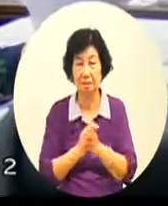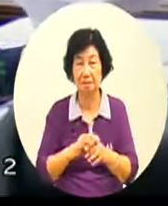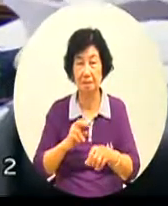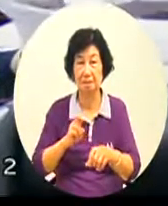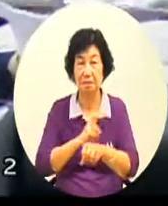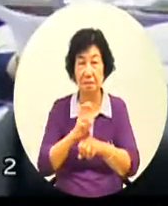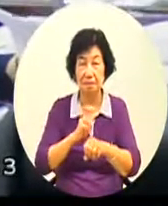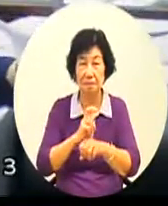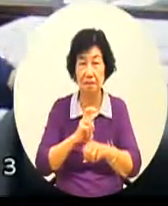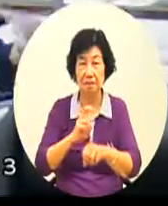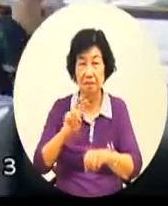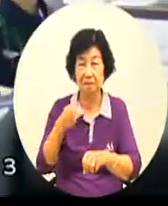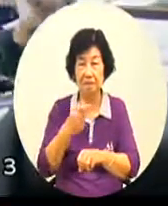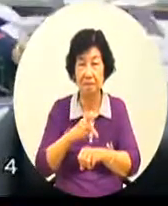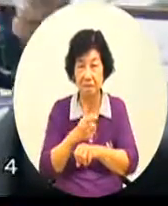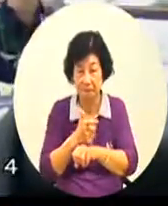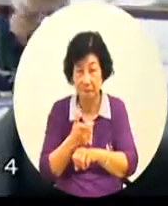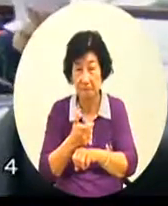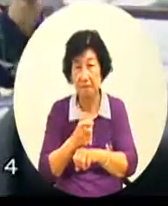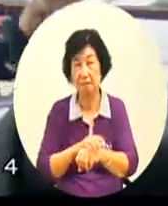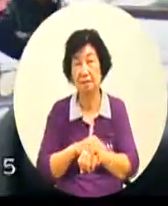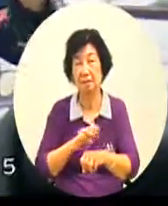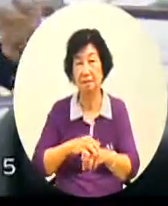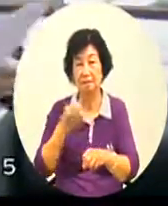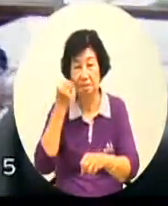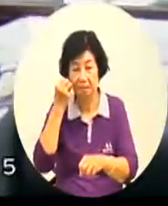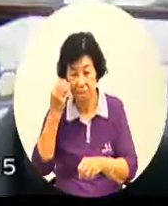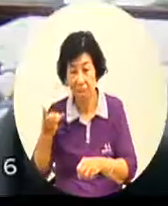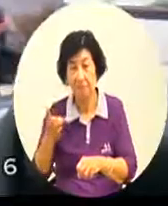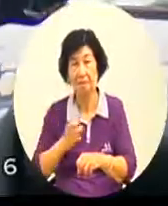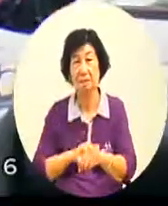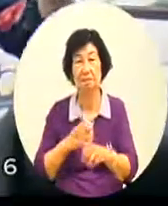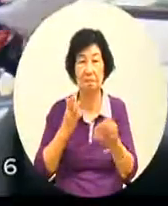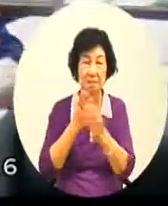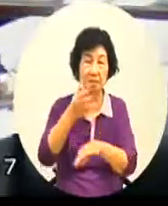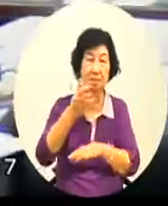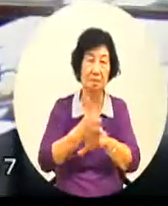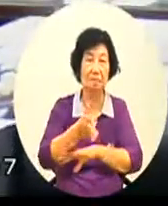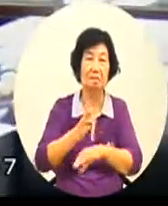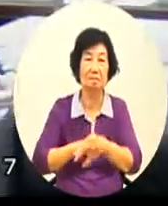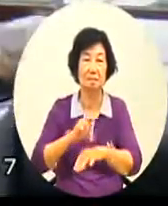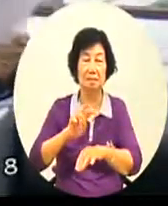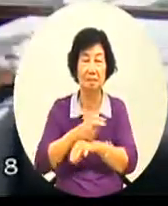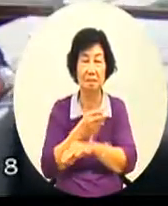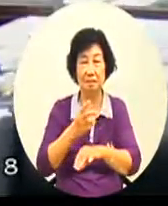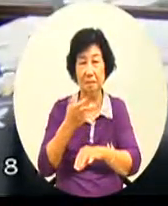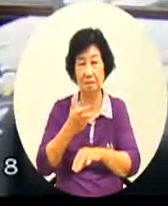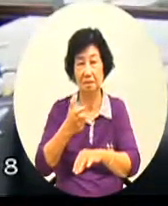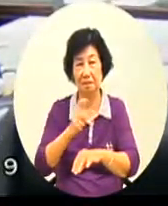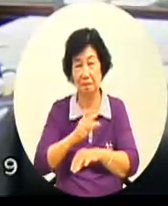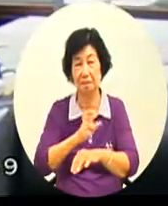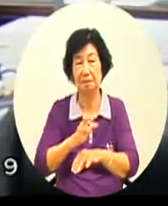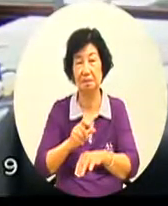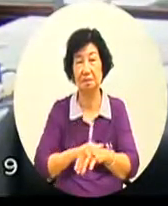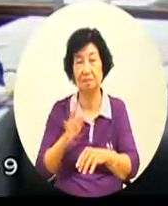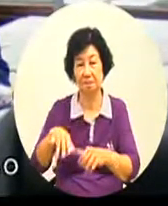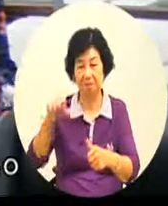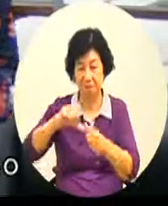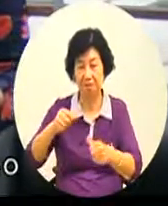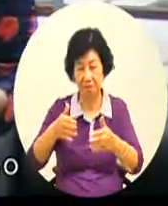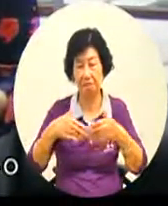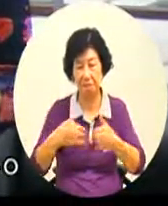260个小时，你说有约定好了，有三个月是超过260个小时的，你要不要对他开罚？你要不要对他开罚？局